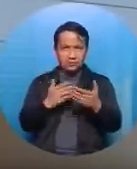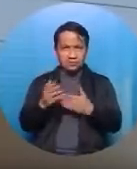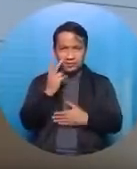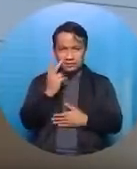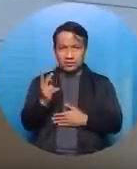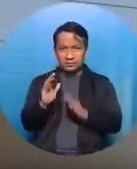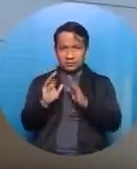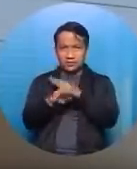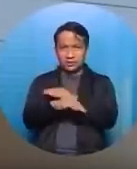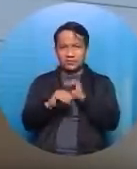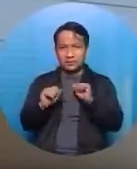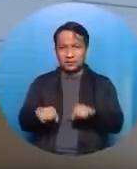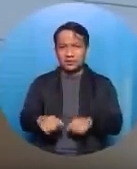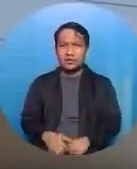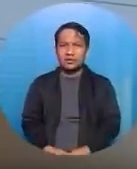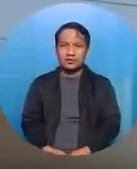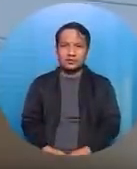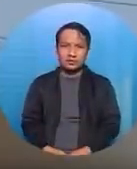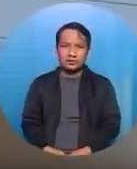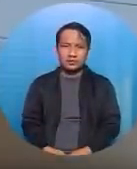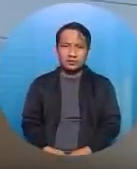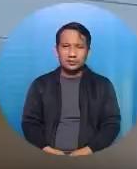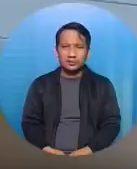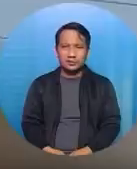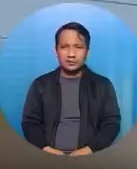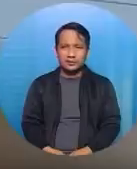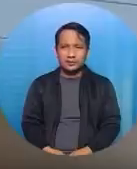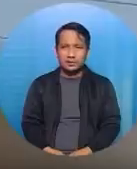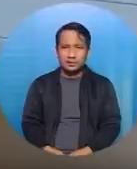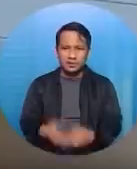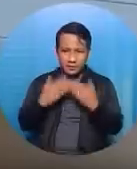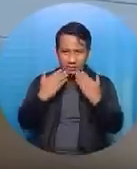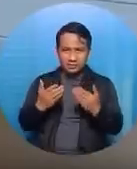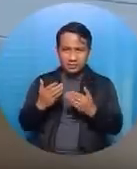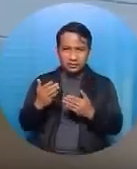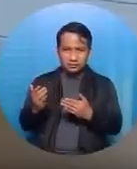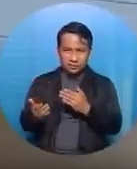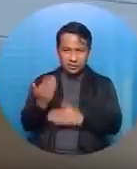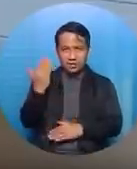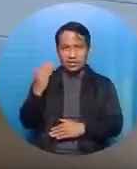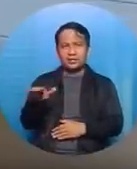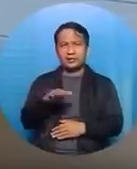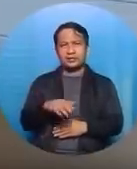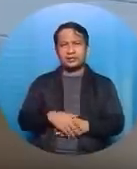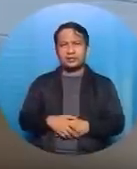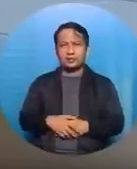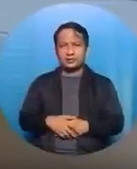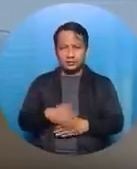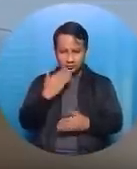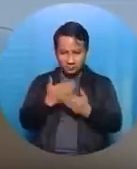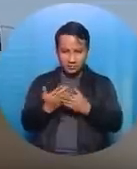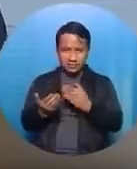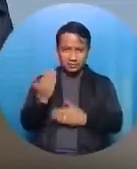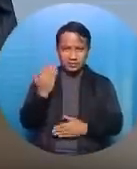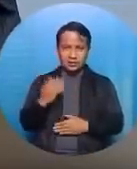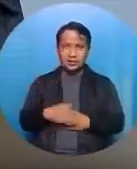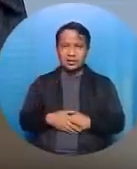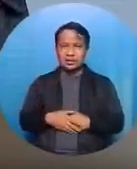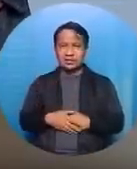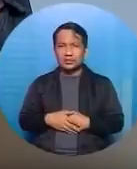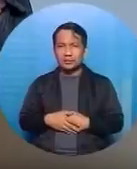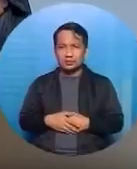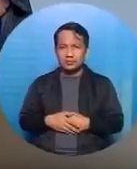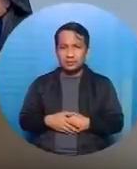okay? Babalikan namin kayo, okay, ha? Okay po. Salamat. Madam Annalyn, magandang umaga po, Madam Annalyn. Good morning po, sir. At